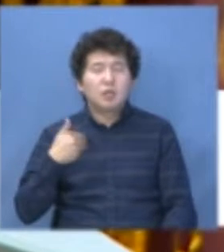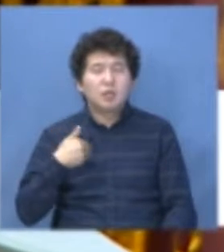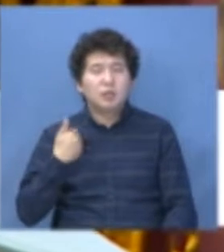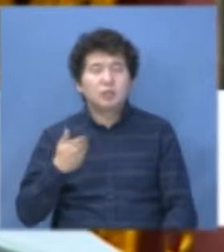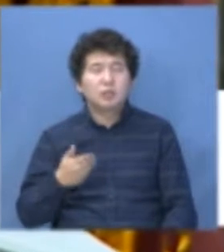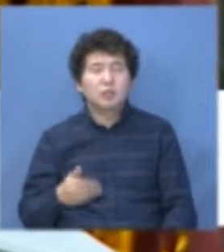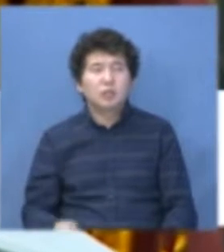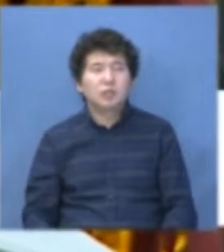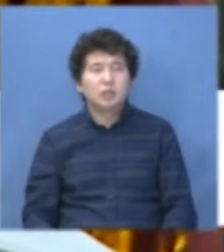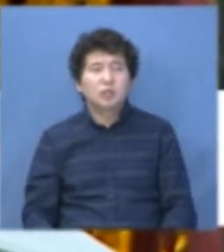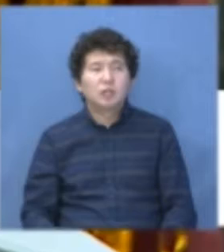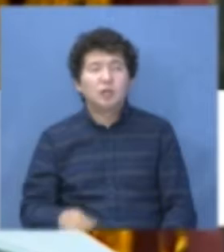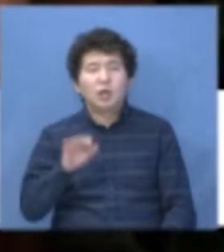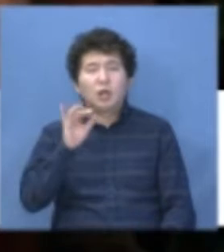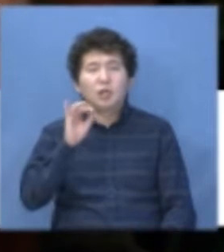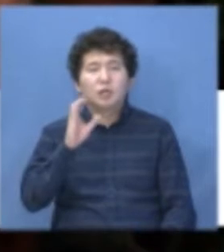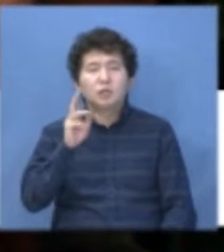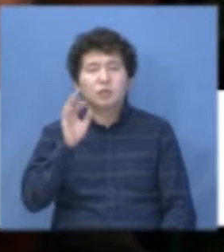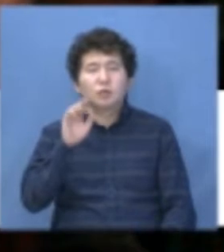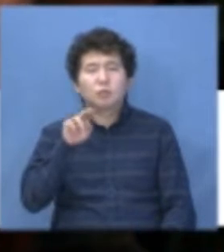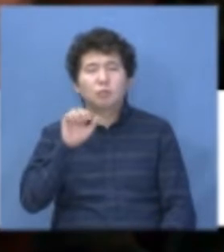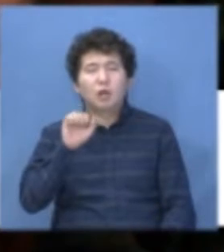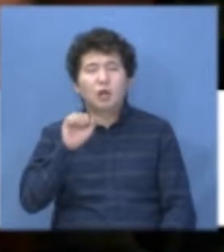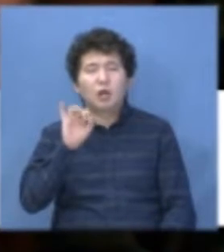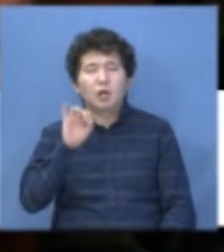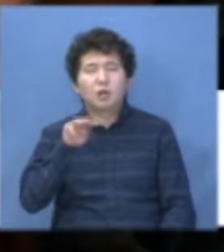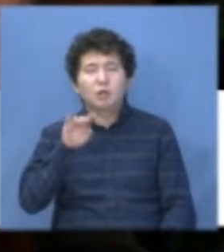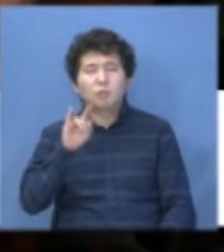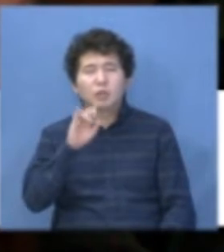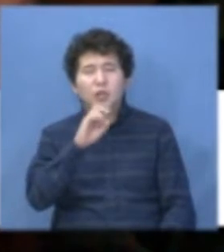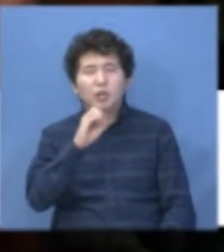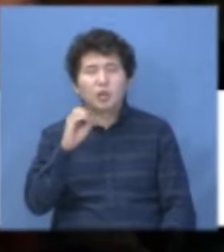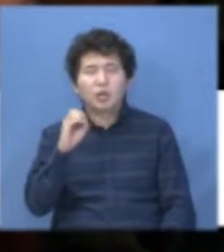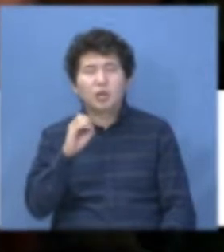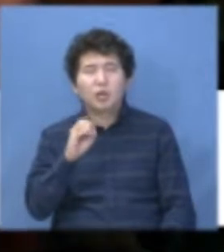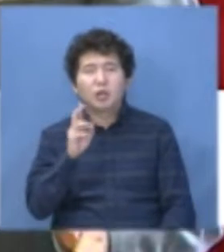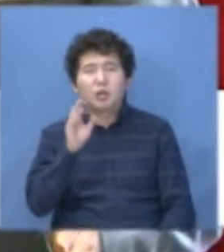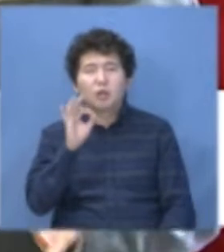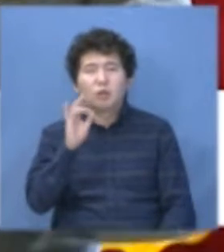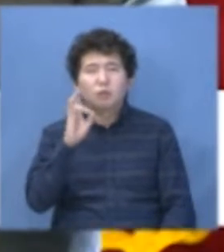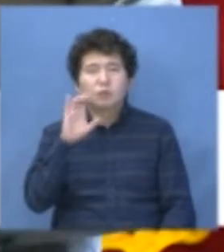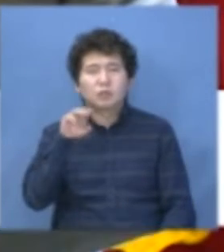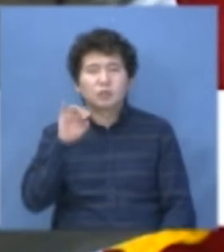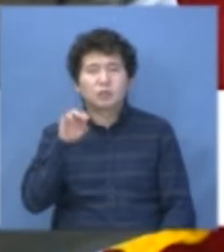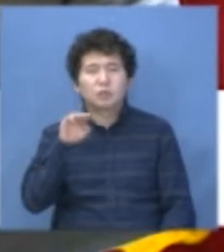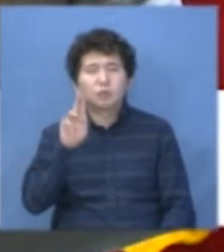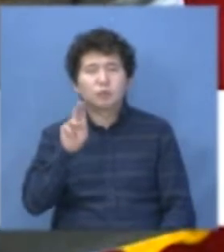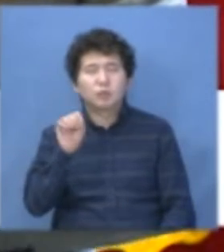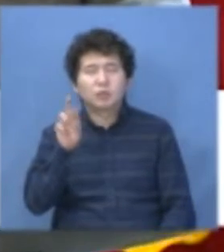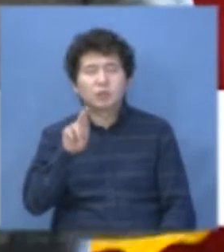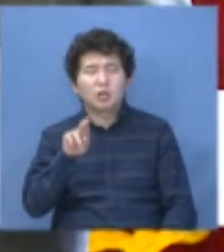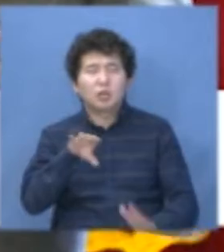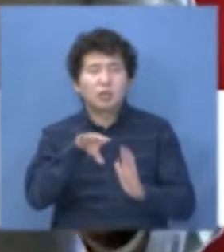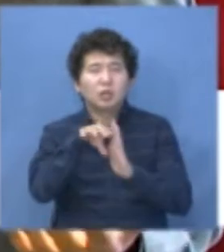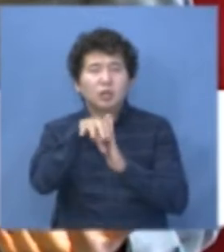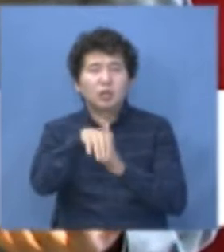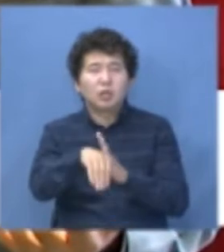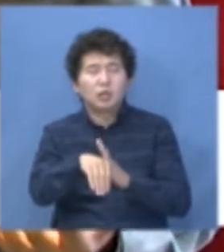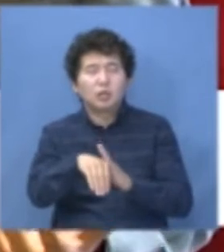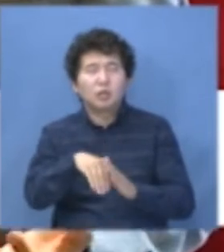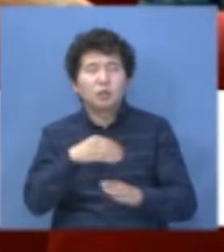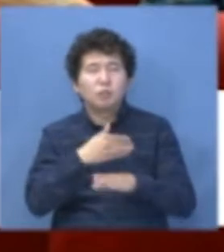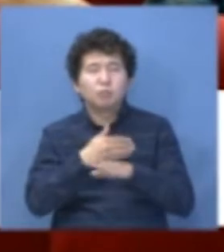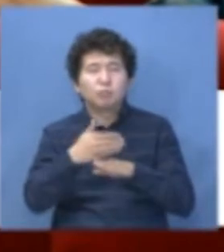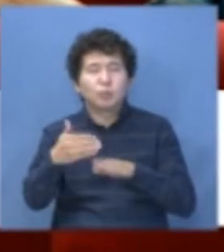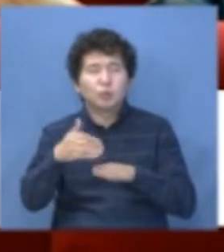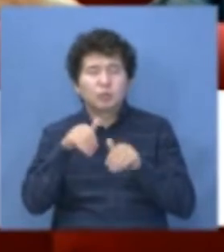иемденуге ешкімнің хақысы жоқ екенін атап айтты. Бұл заң нормасы алдымен конституцияға өзгерістер енгізу туралы ұсыныста айтылып, кейіннен қабылданды.